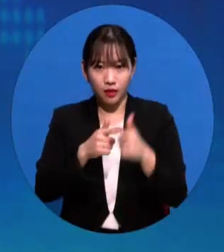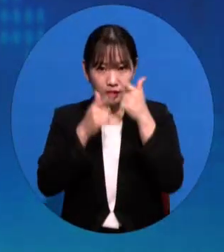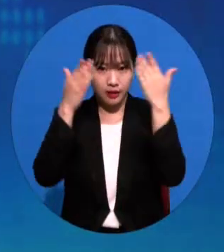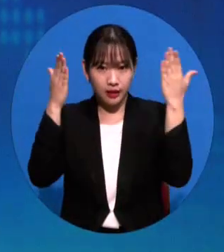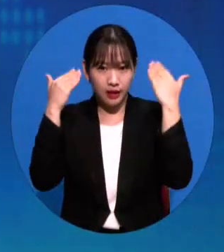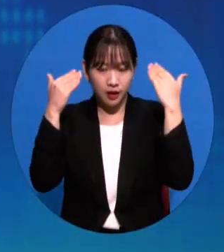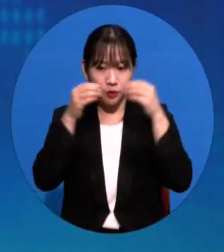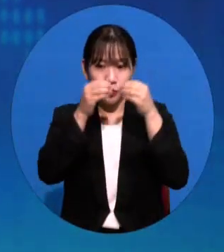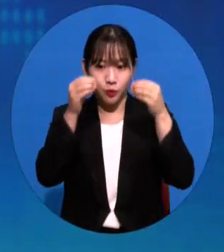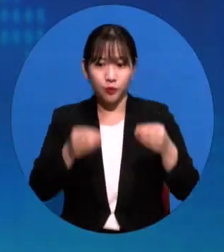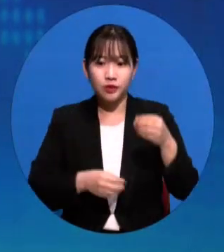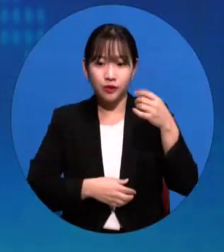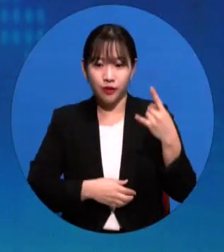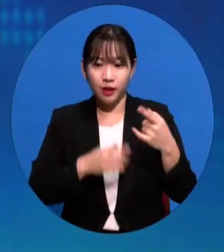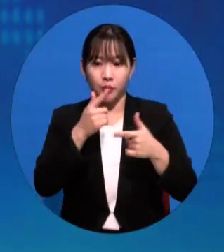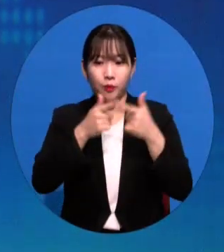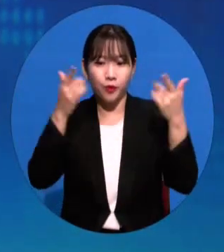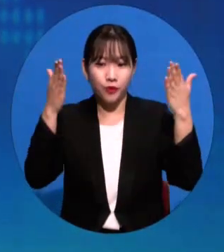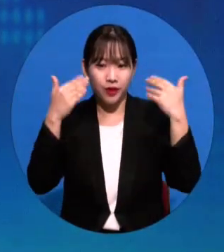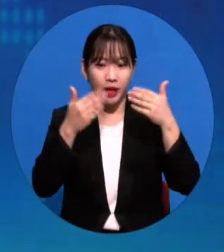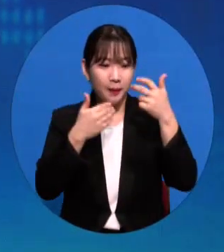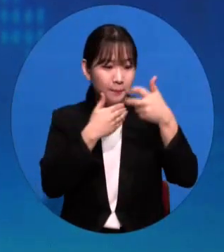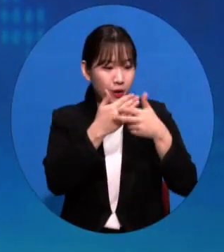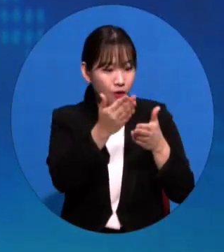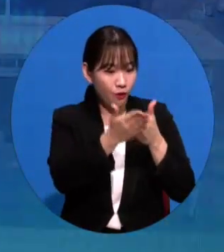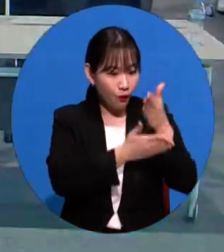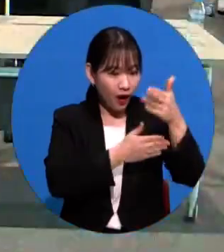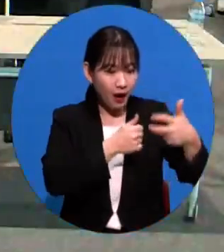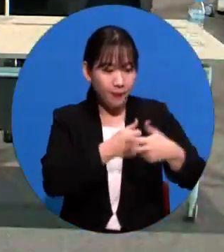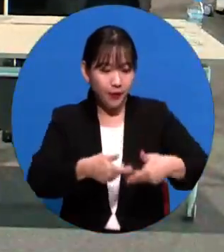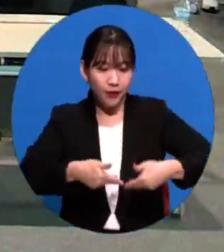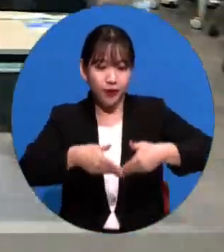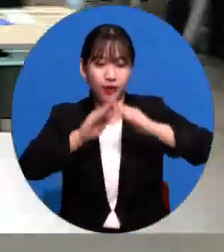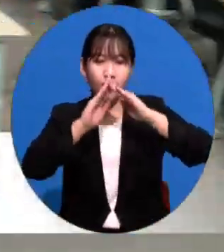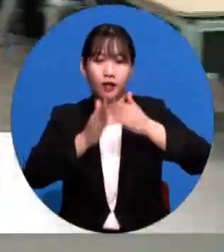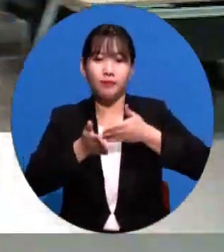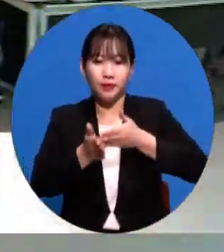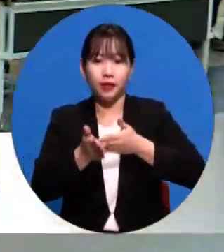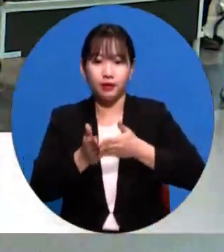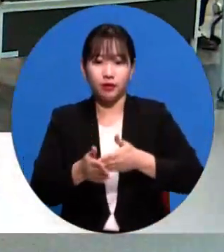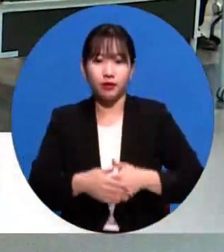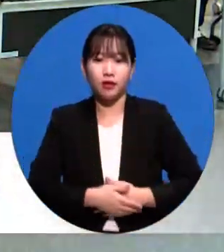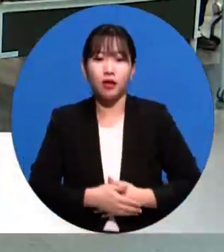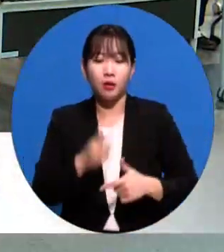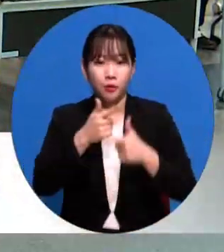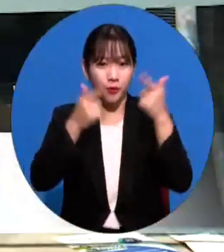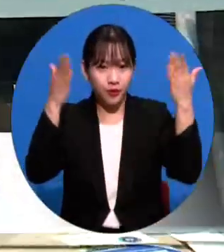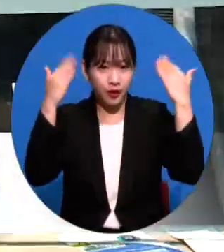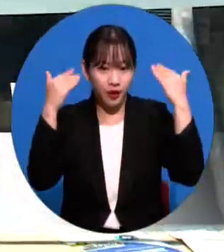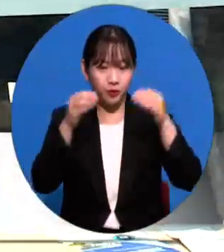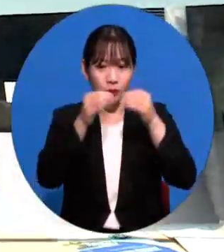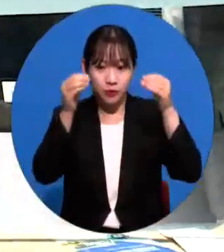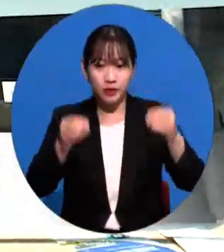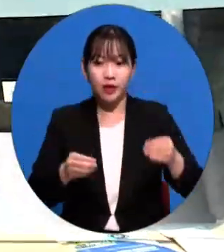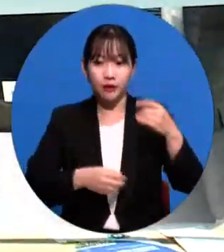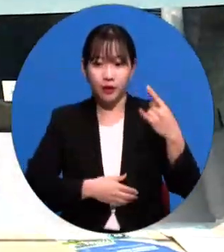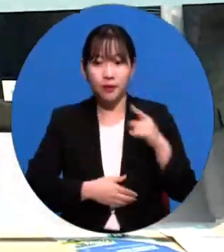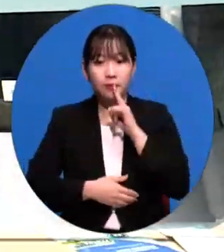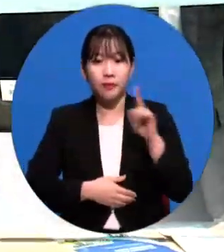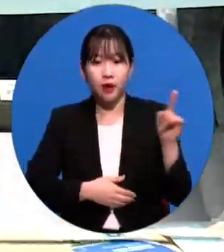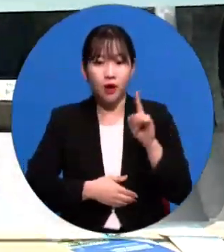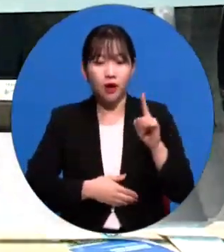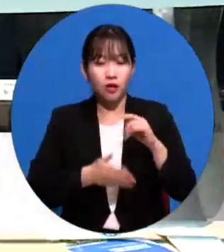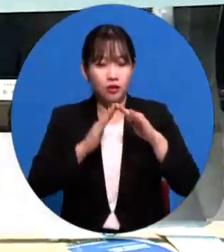목포대학교 총동문회가 목포대 의과대 부속병원 설립을 촉구했습니다. 목포대학교 총동문회는